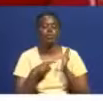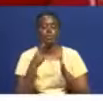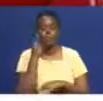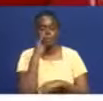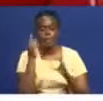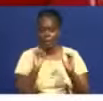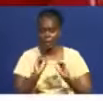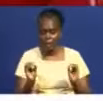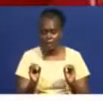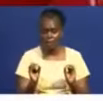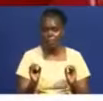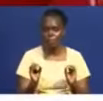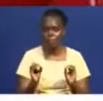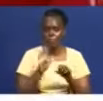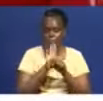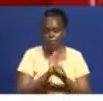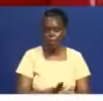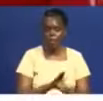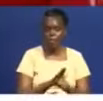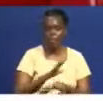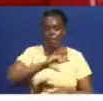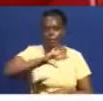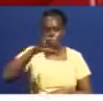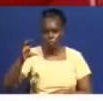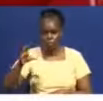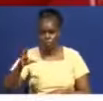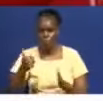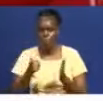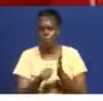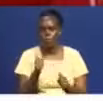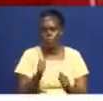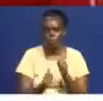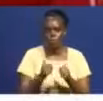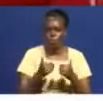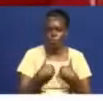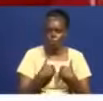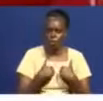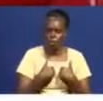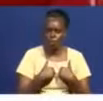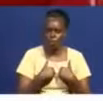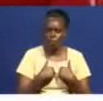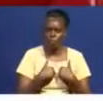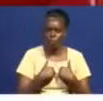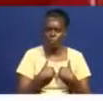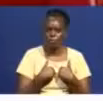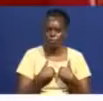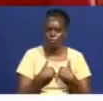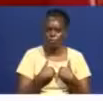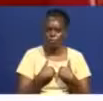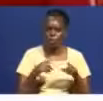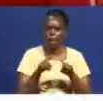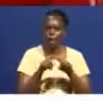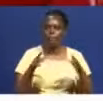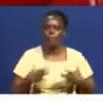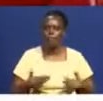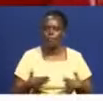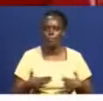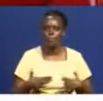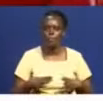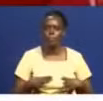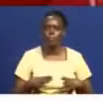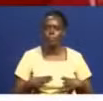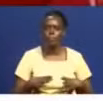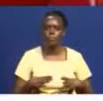yamekuwa yakisema ya kummarginalized? Ni shida gani haswa tuko nazo sisi kama wananchi Be Speaker,